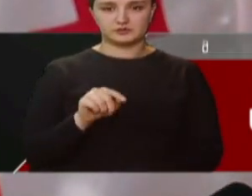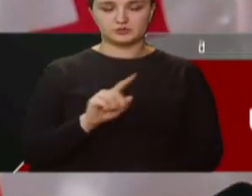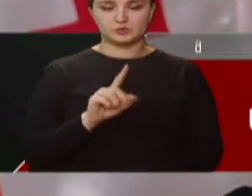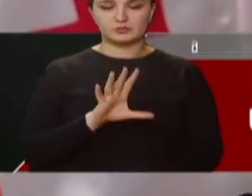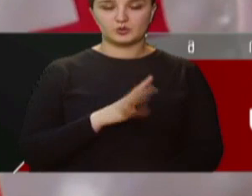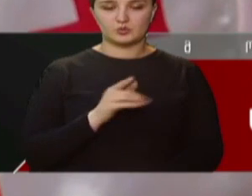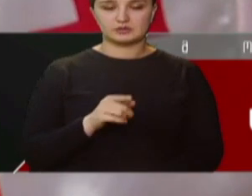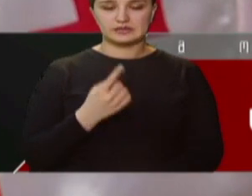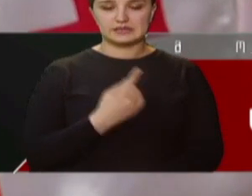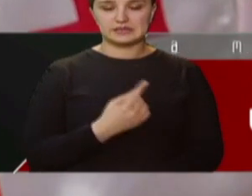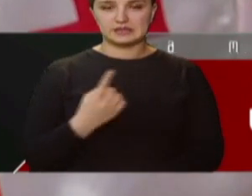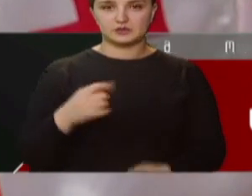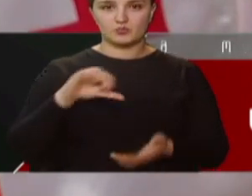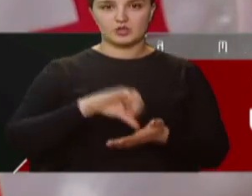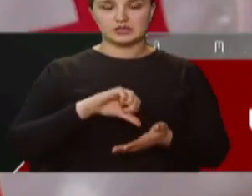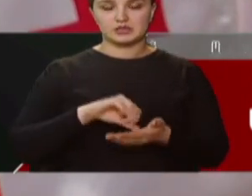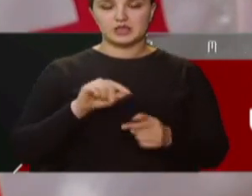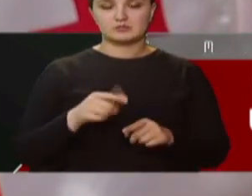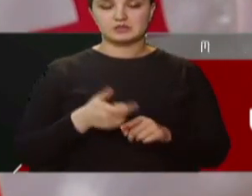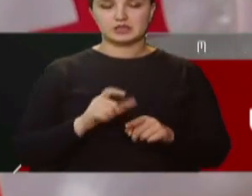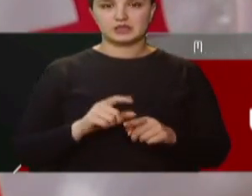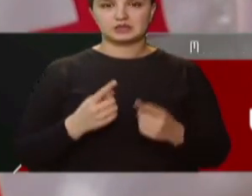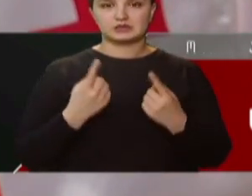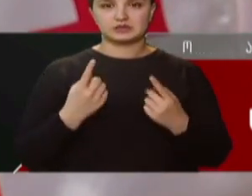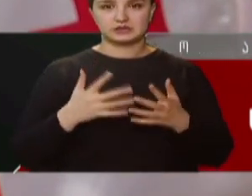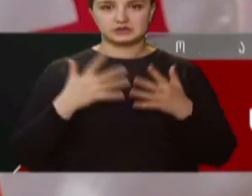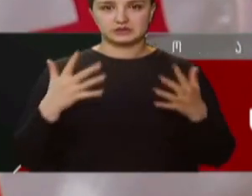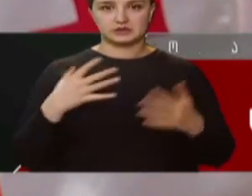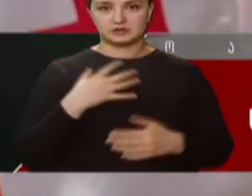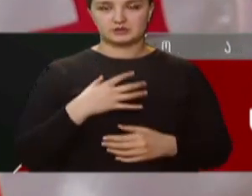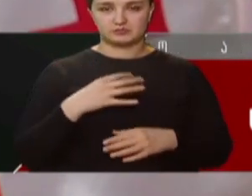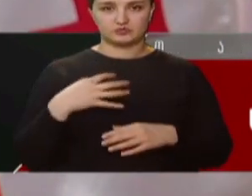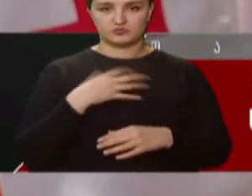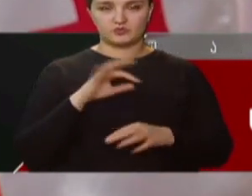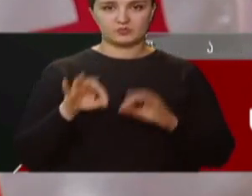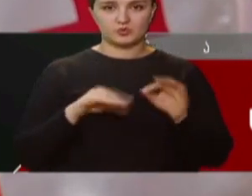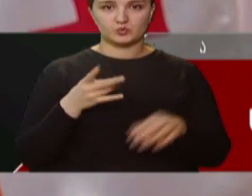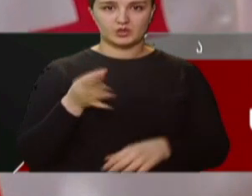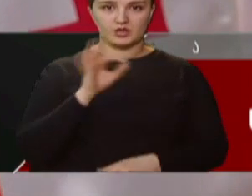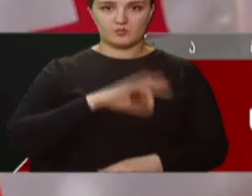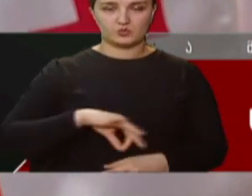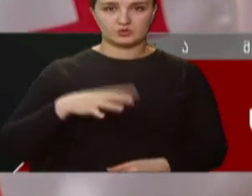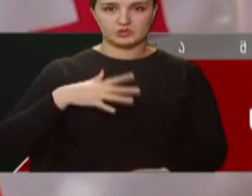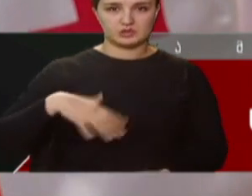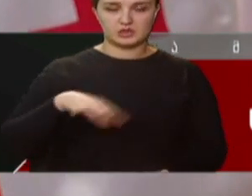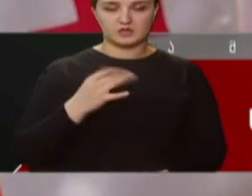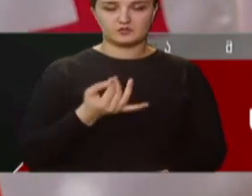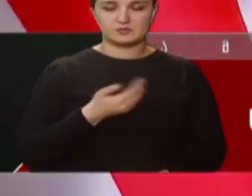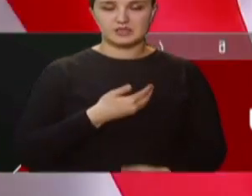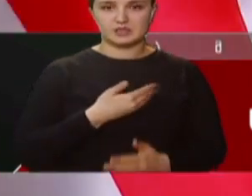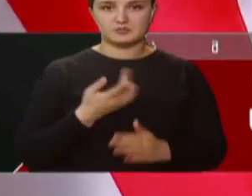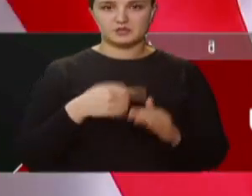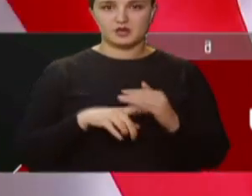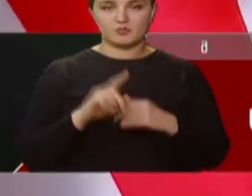იყოს ერთ-ერთი მონაწილეა ძალიან დიდი პროექტის მაქსიმალურად გამოიყენოს ჩვენი ქვეყნის ინტერესებიდან